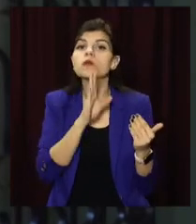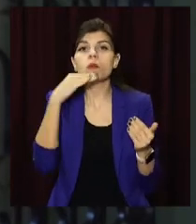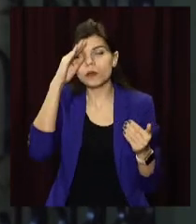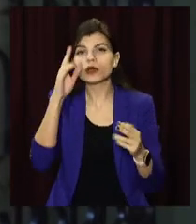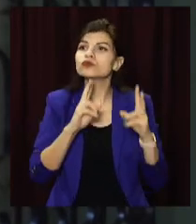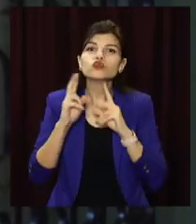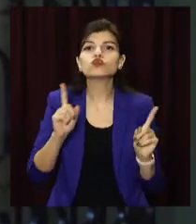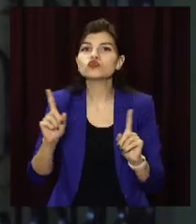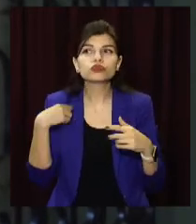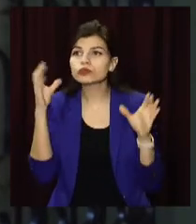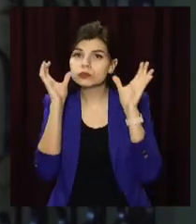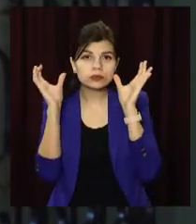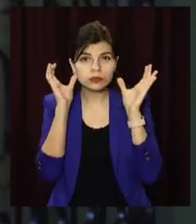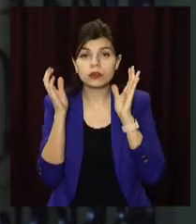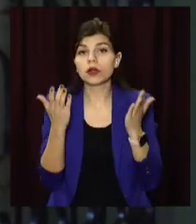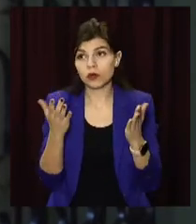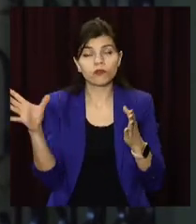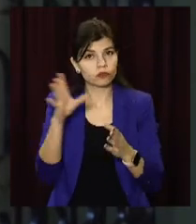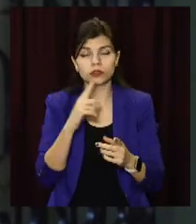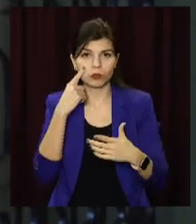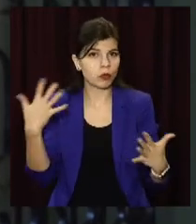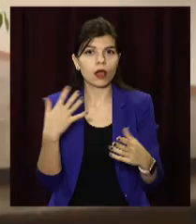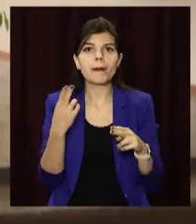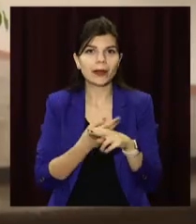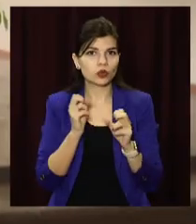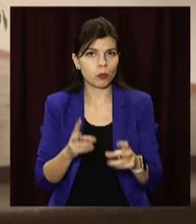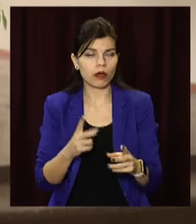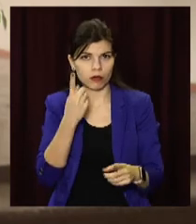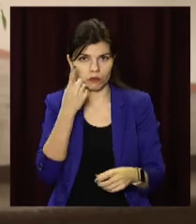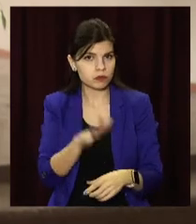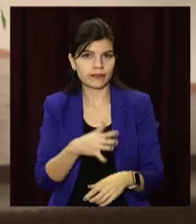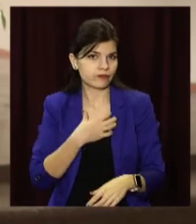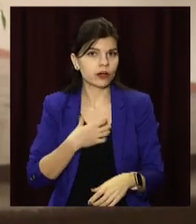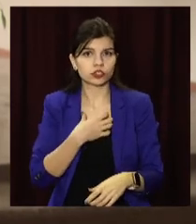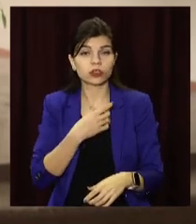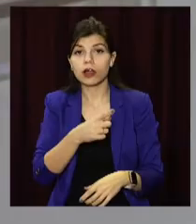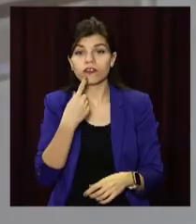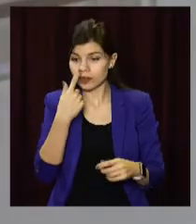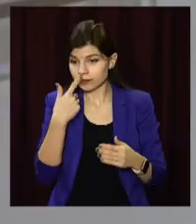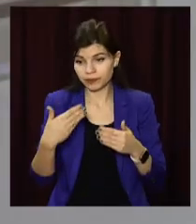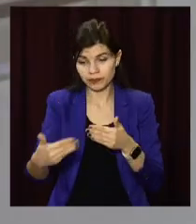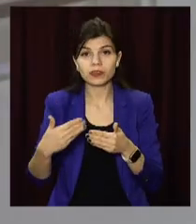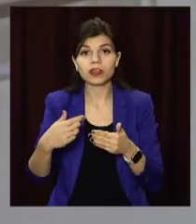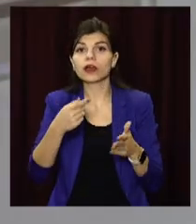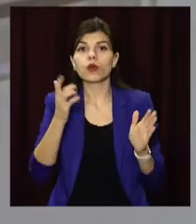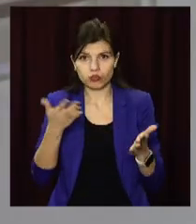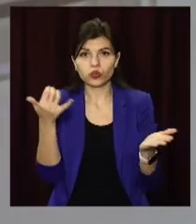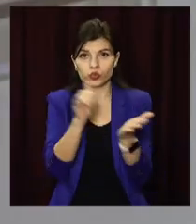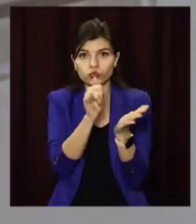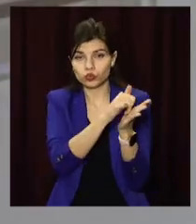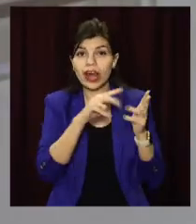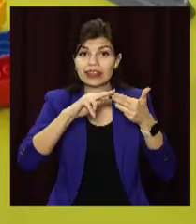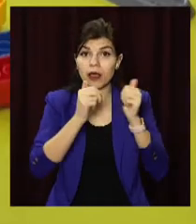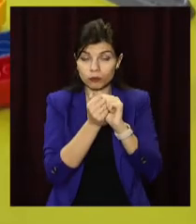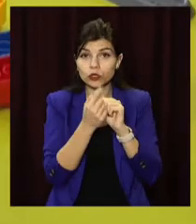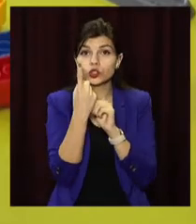і в пріоритеті в них завжди безпека. У міськраді відзначають, незабаром тривожні кнопки встановлять у